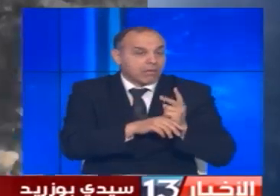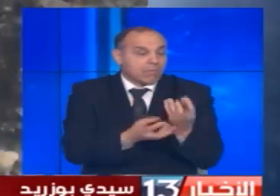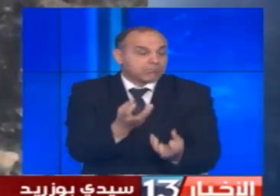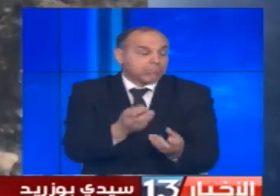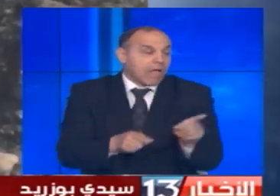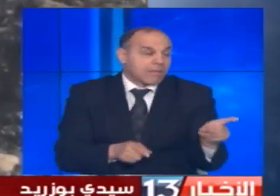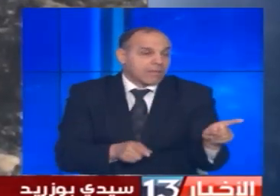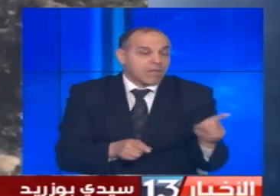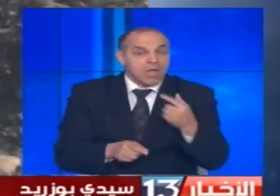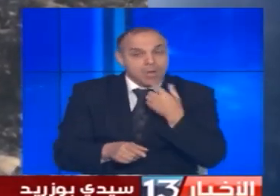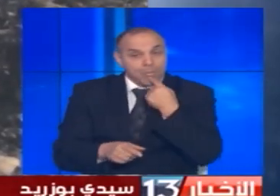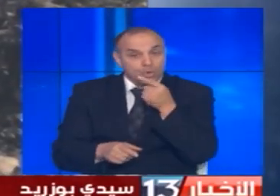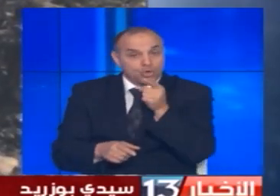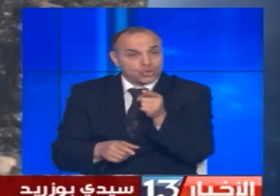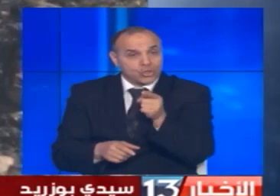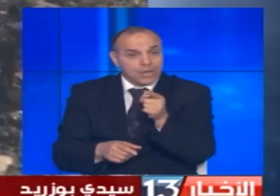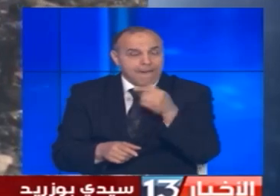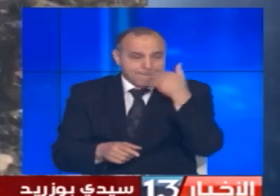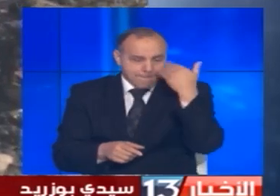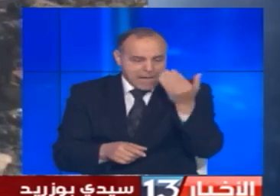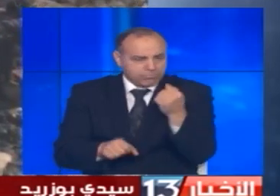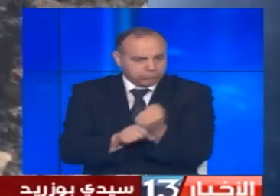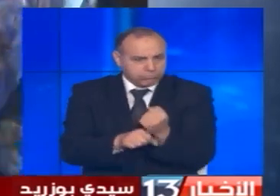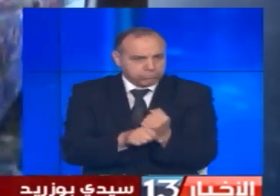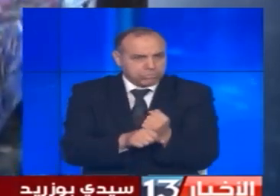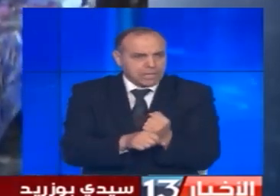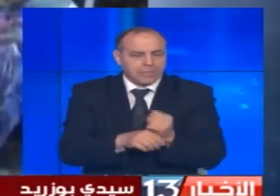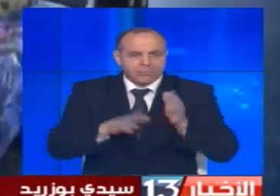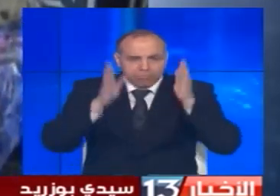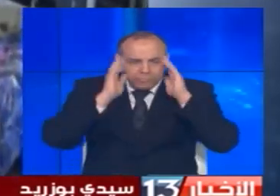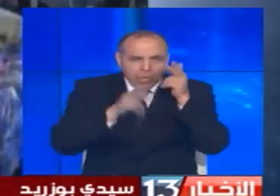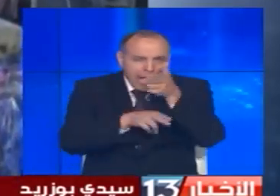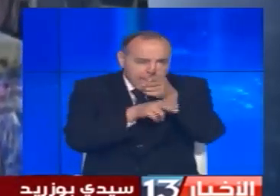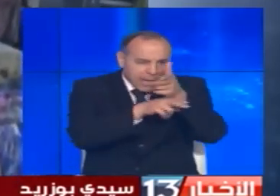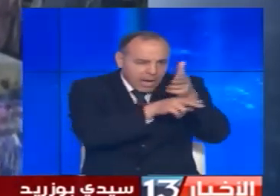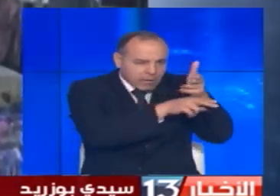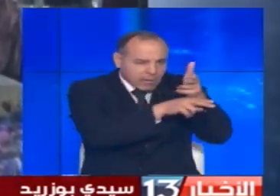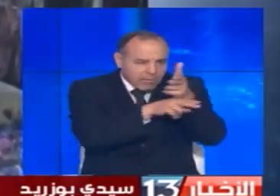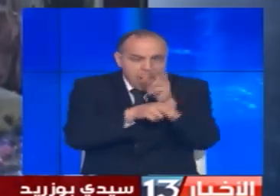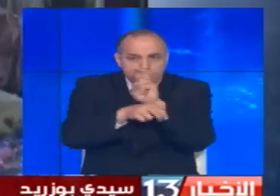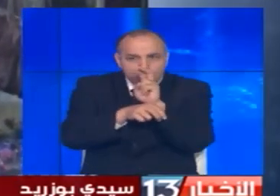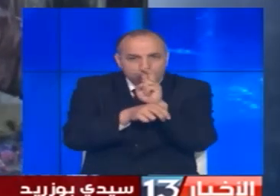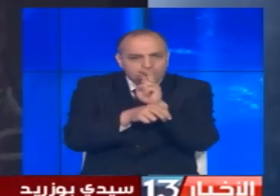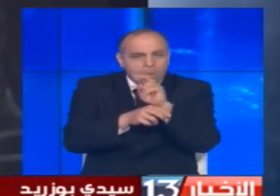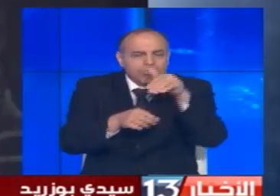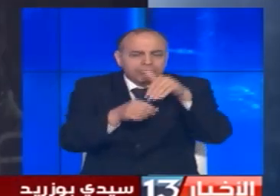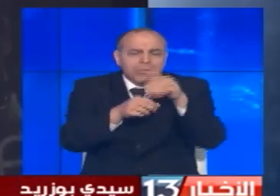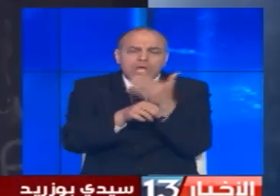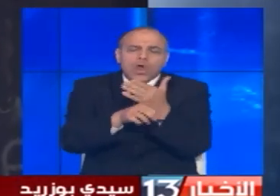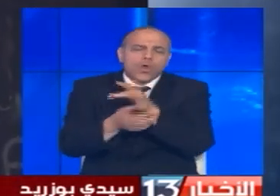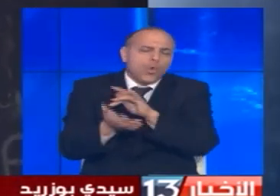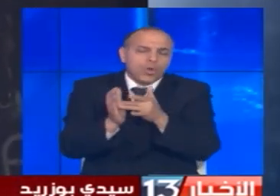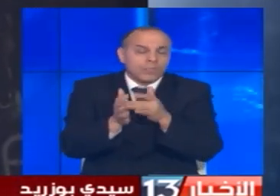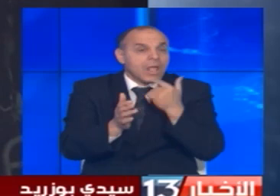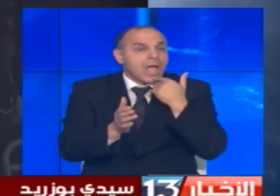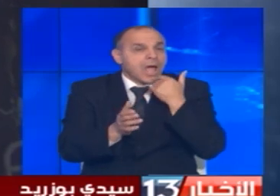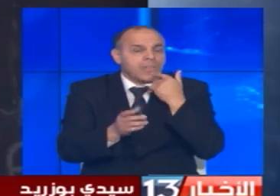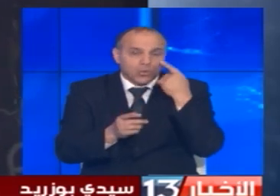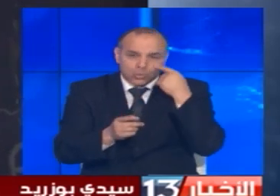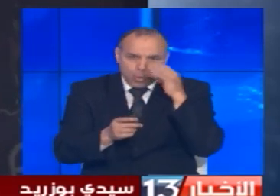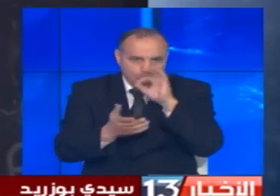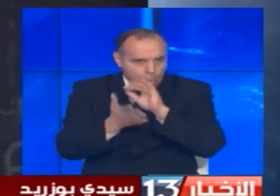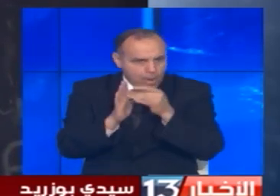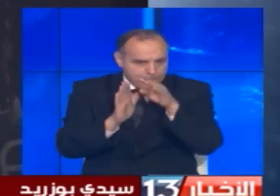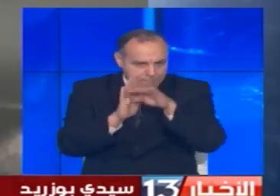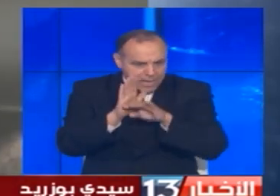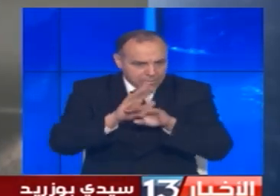الحرائق، مشيرا إلى أنه سيتم العمل على تركيز تجهيزات لمراقبة المؤسسات التربوية وإدراج